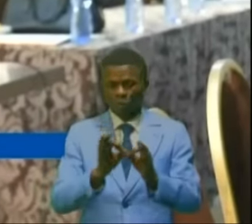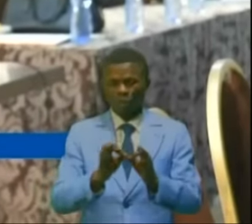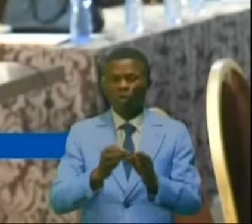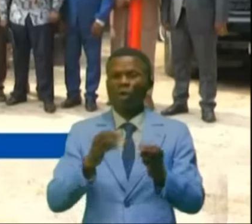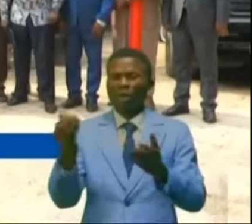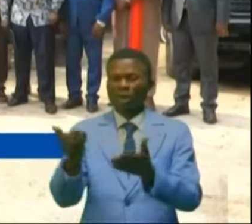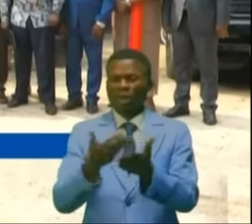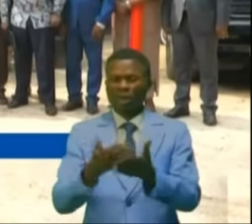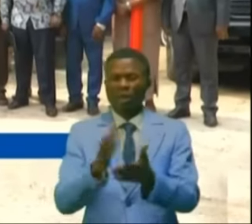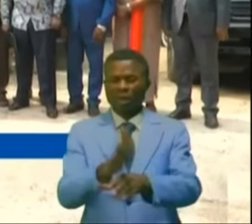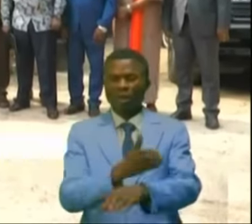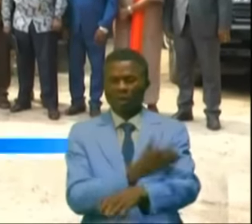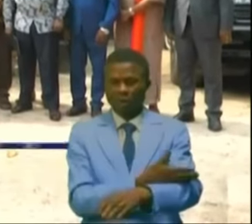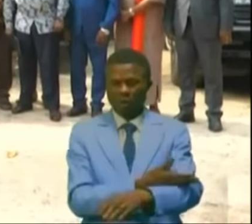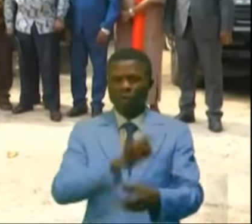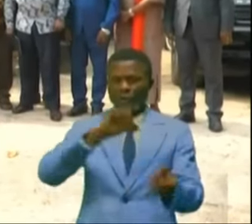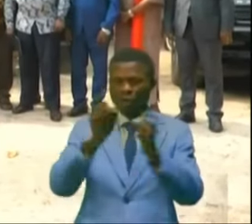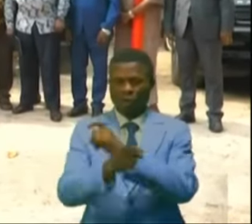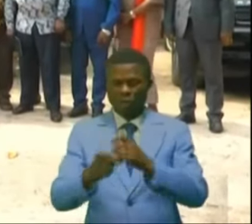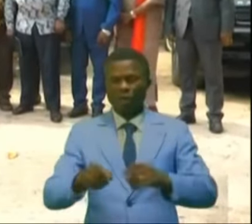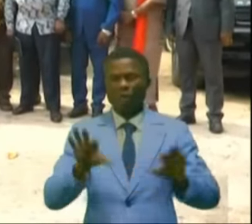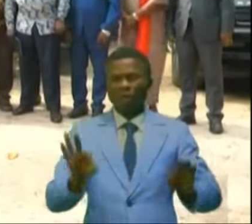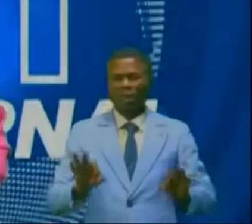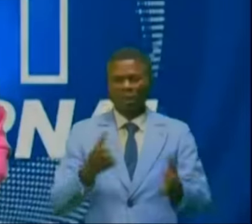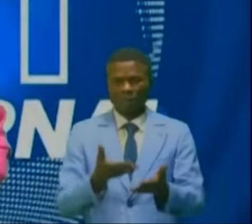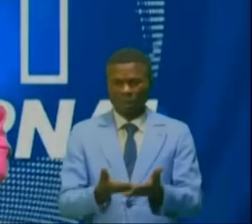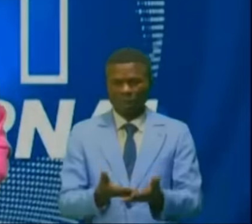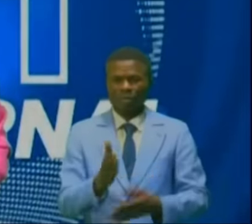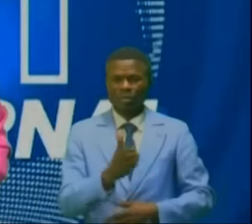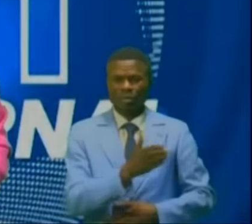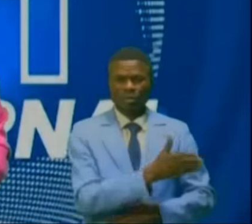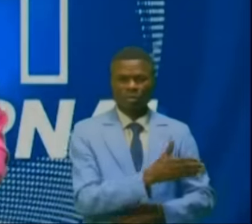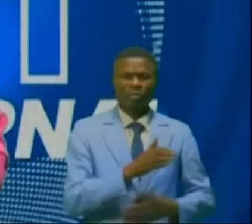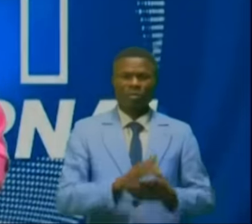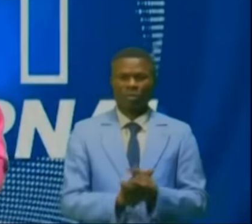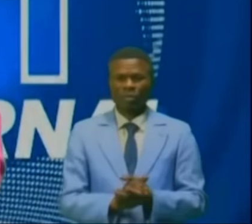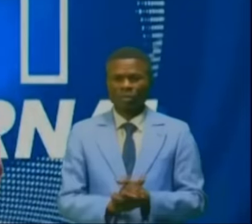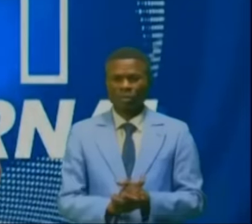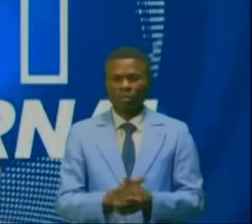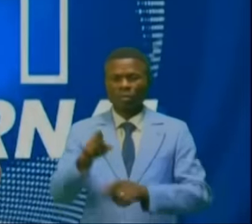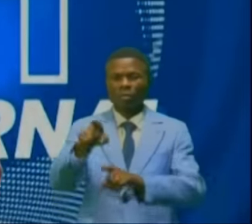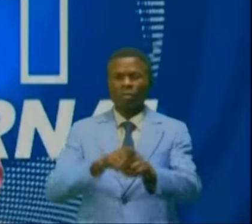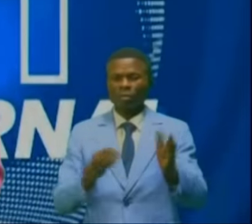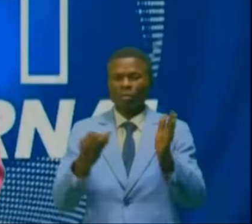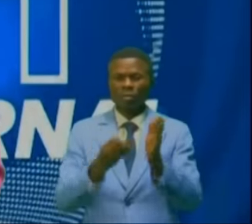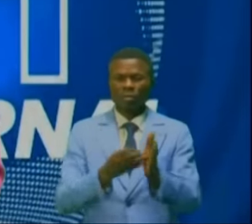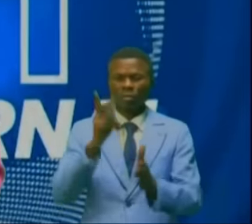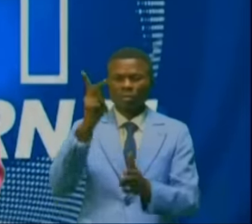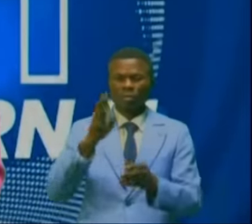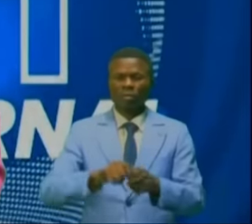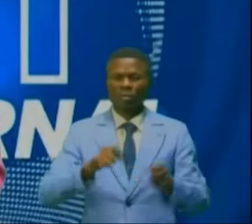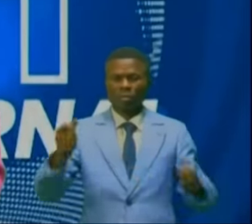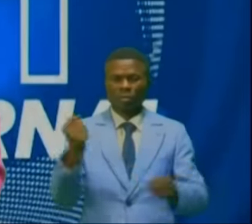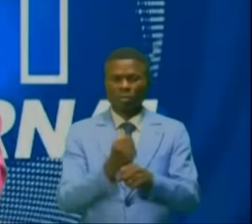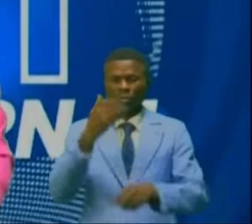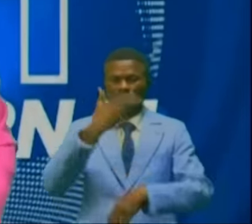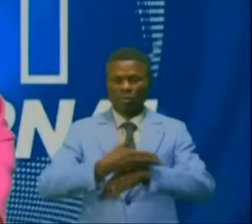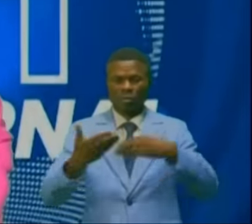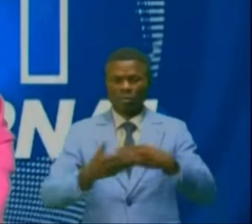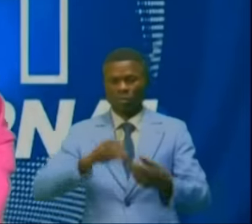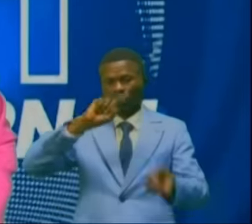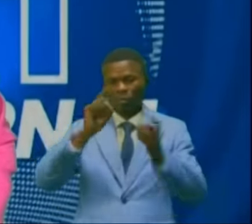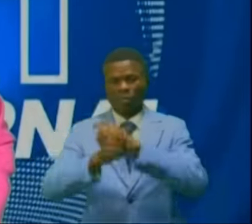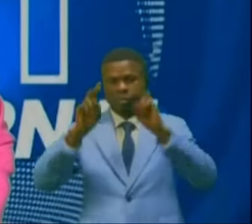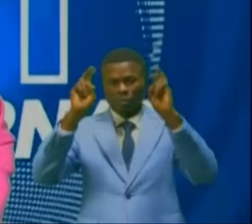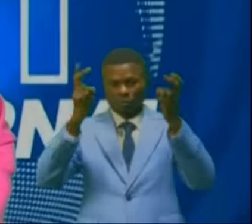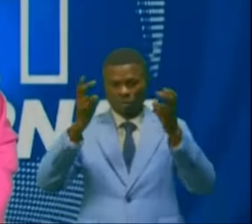du processus de la réforme foncière. Long de 7 km, les travaux de construction et de